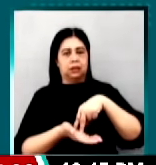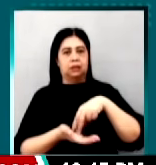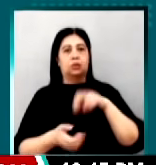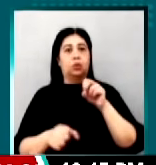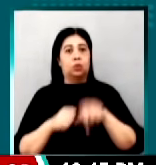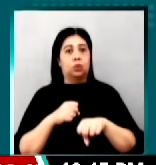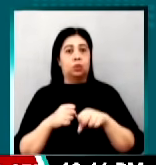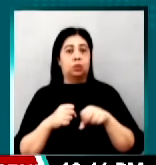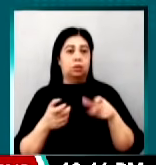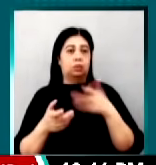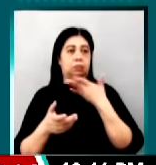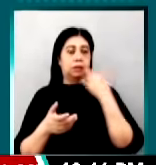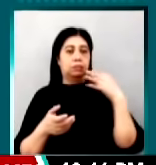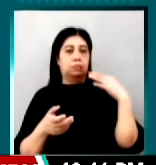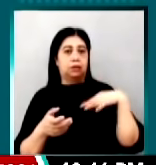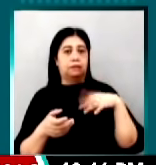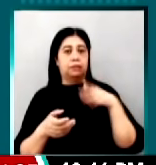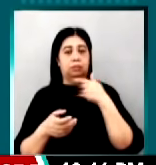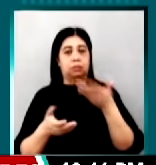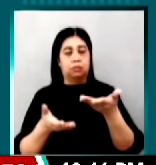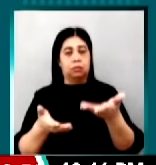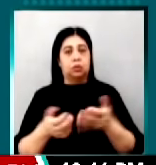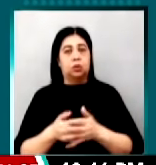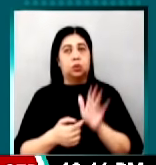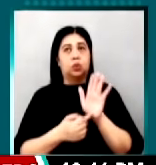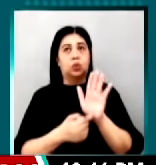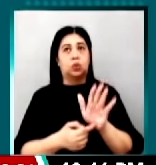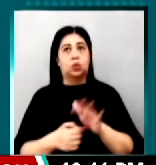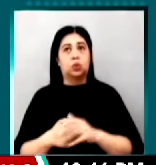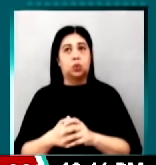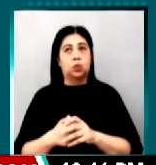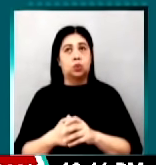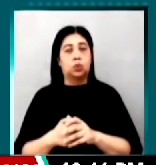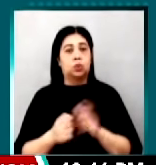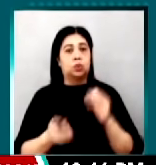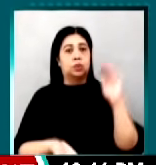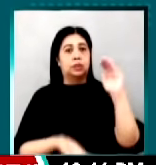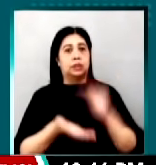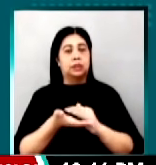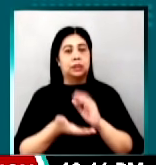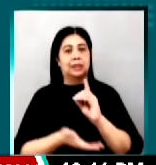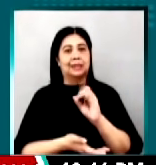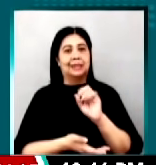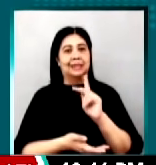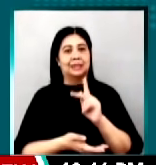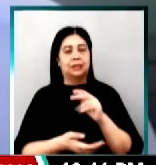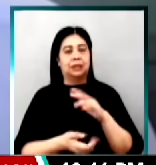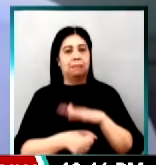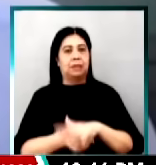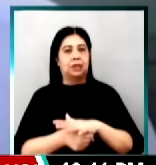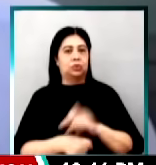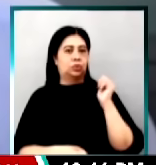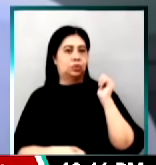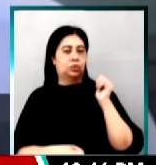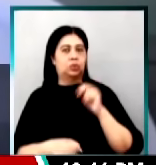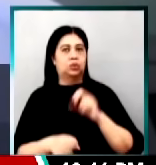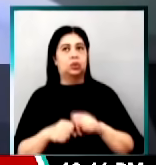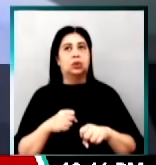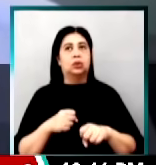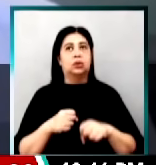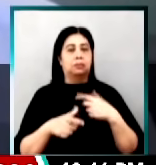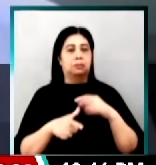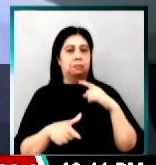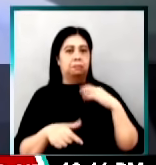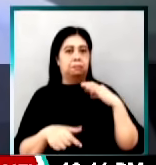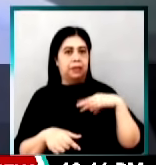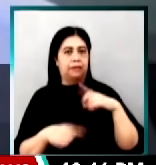I think that will show na you decrease the disc pressure sa likod, and that actually benefits the decrease